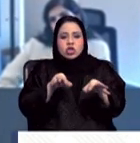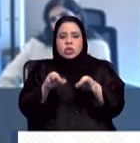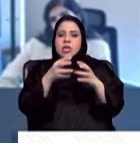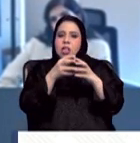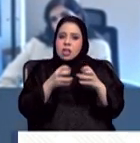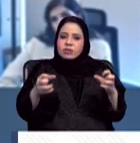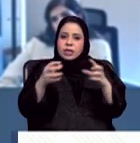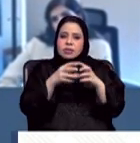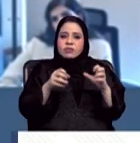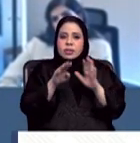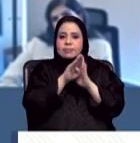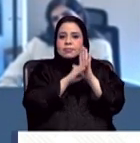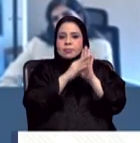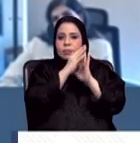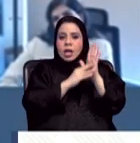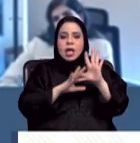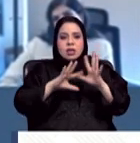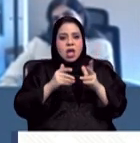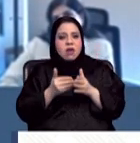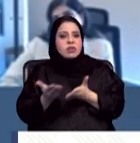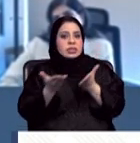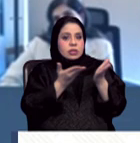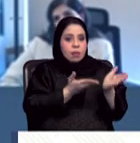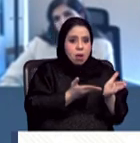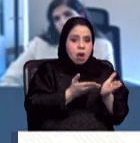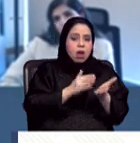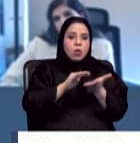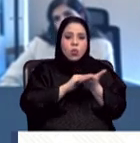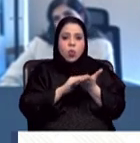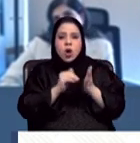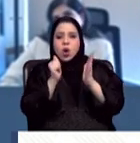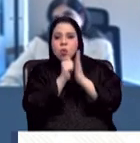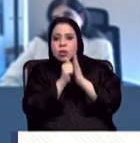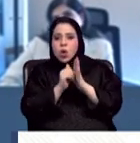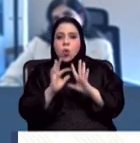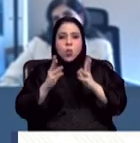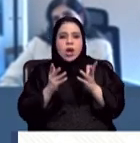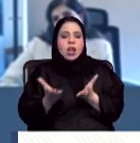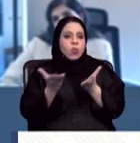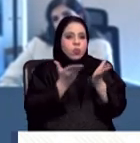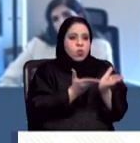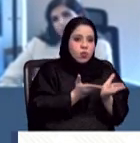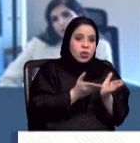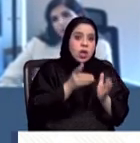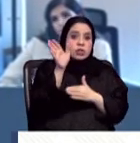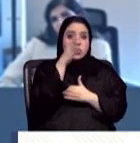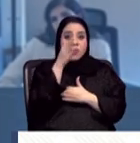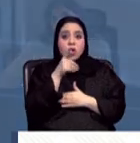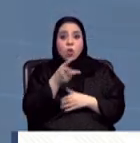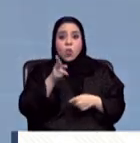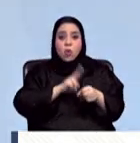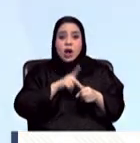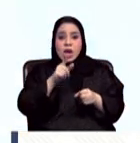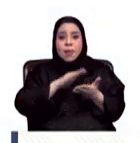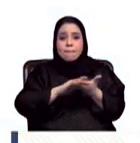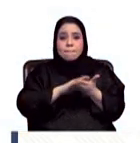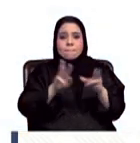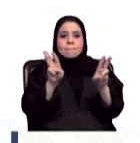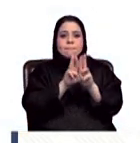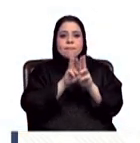تقديم عرض تفصيلي حول التحضيرات القائمه لاستقبال واستضافه الوفود المشاركه كما تم عرض المنصه